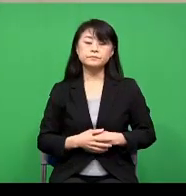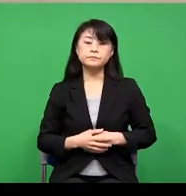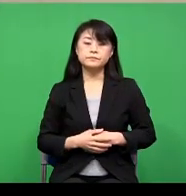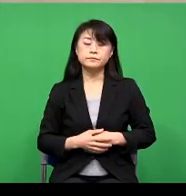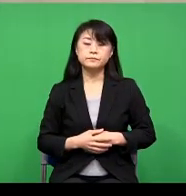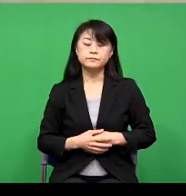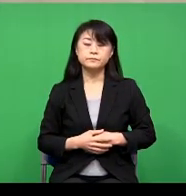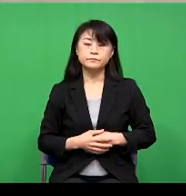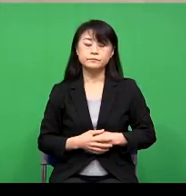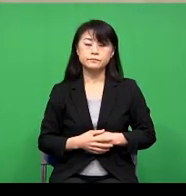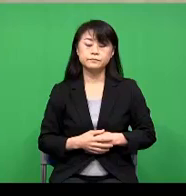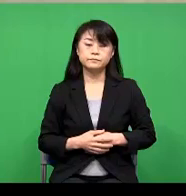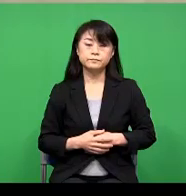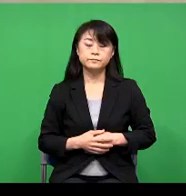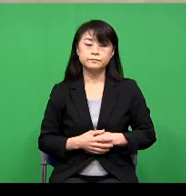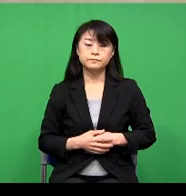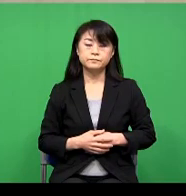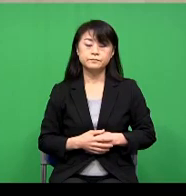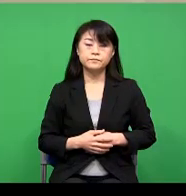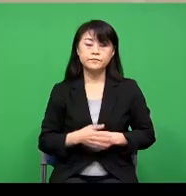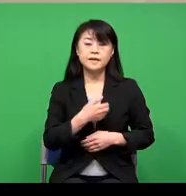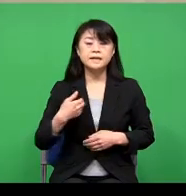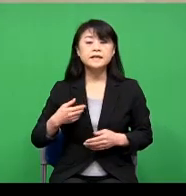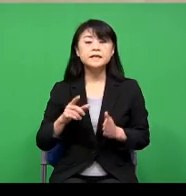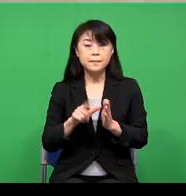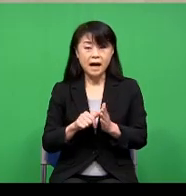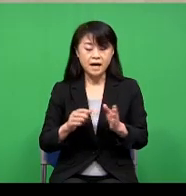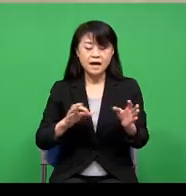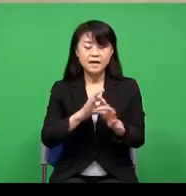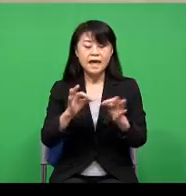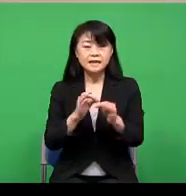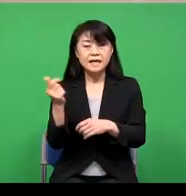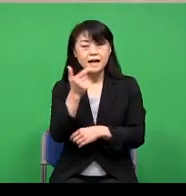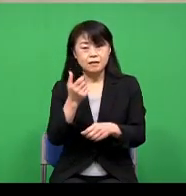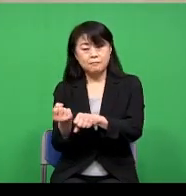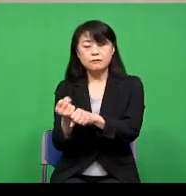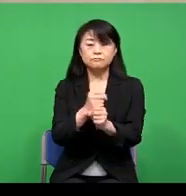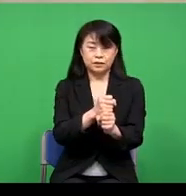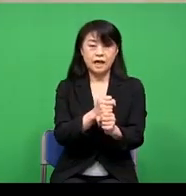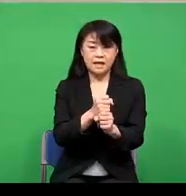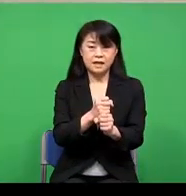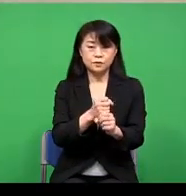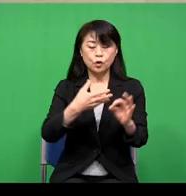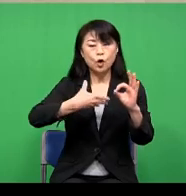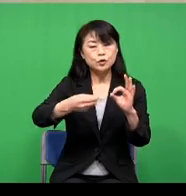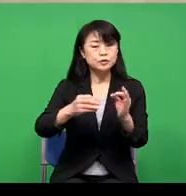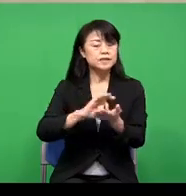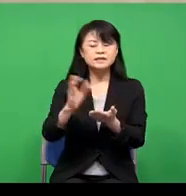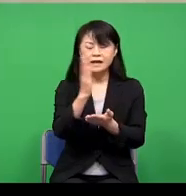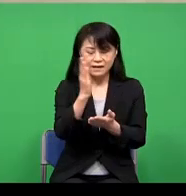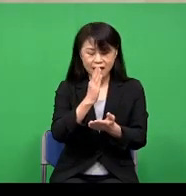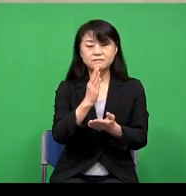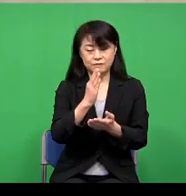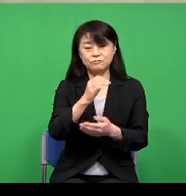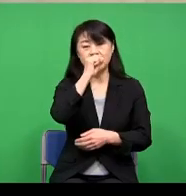ども、なかなか厳しい経済環境をそう簡単に早期に回復するとは必ずしも思えない